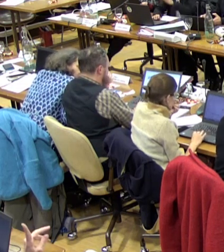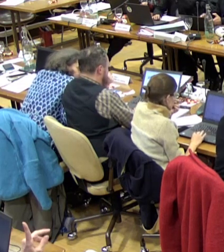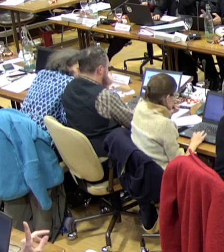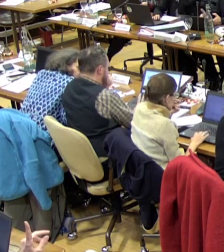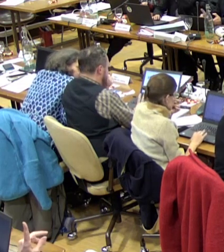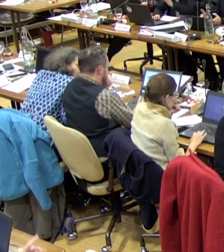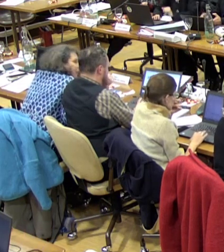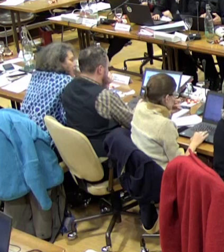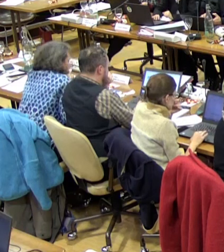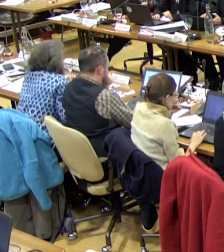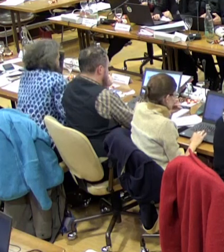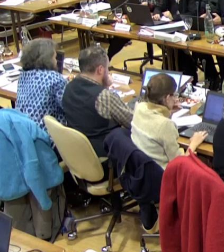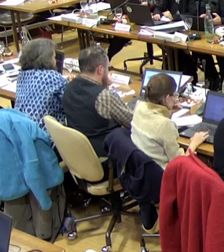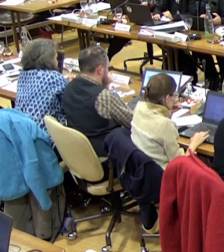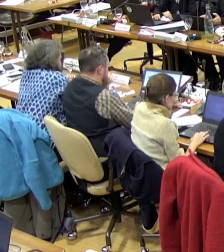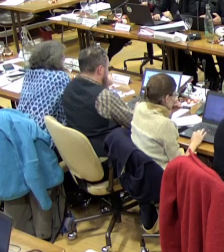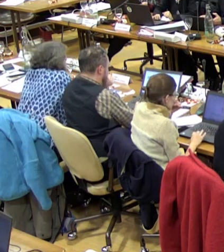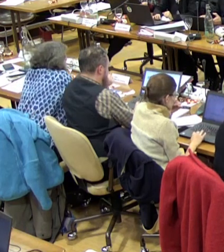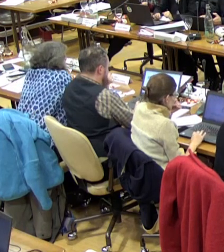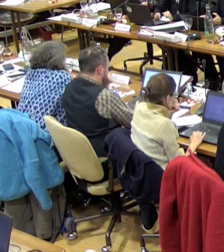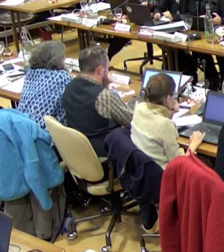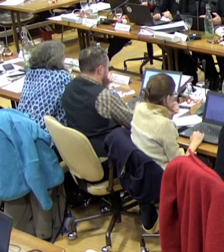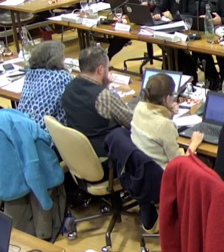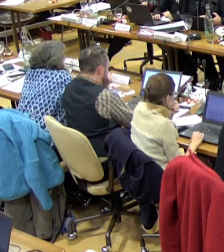pour unanimité délibération adoptée